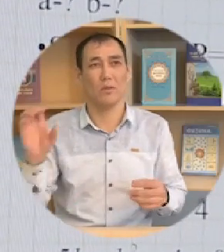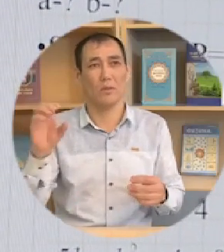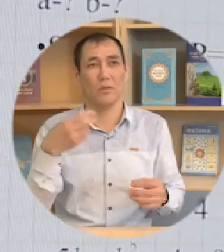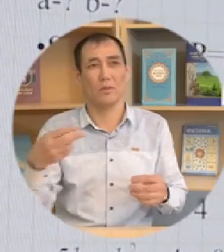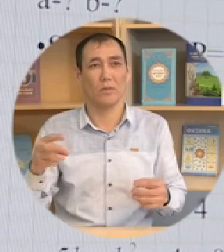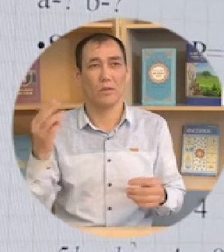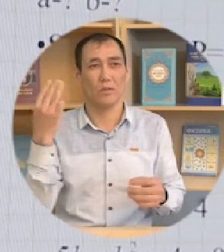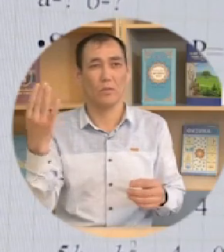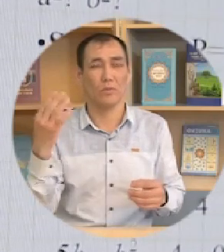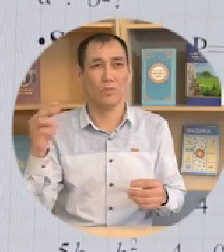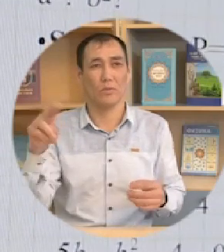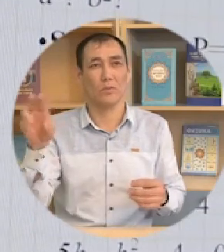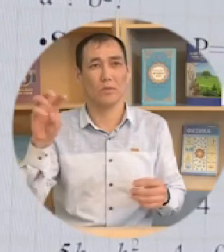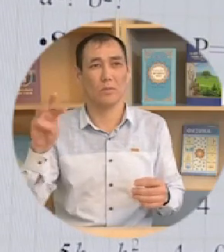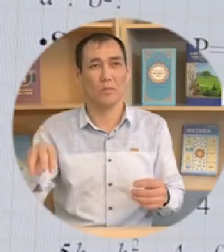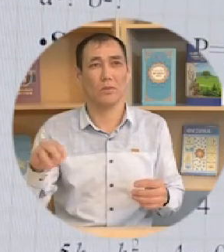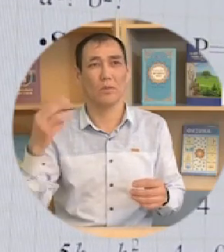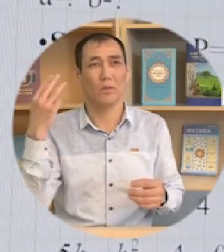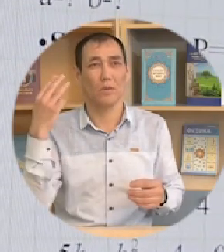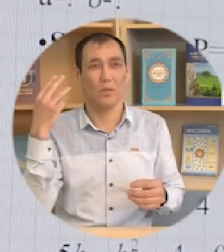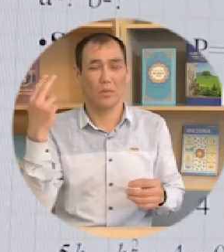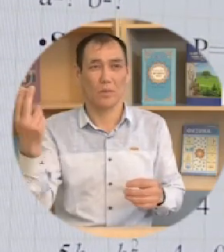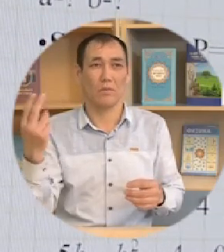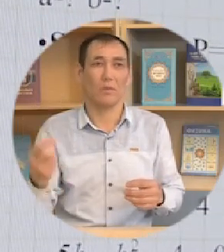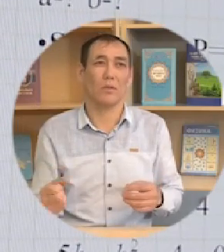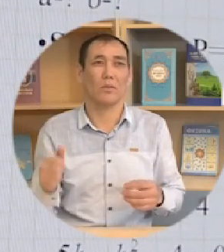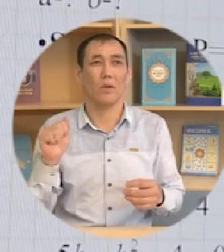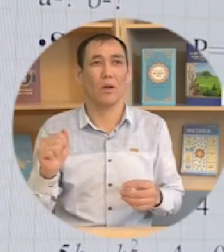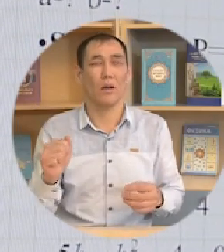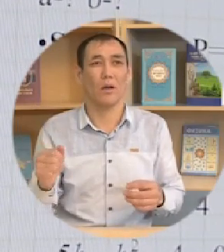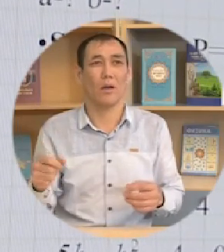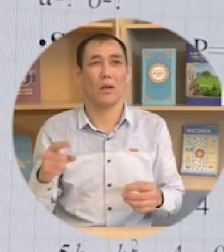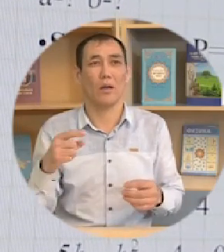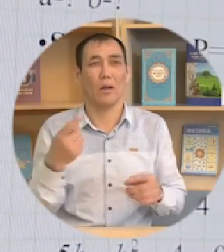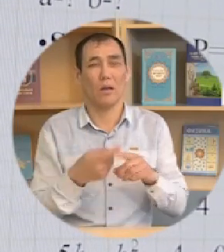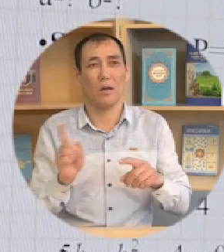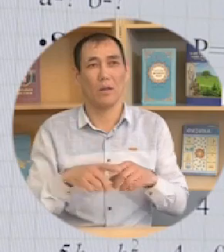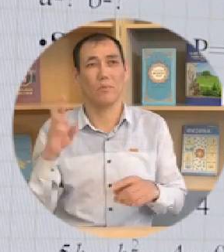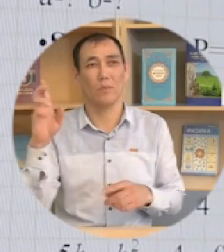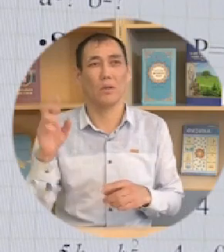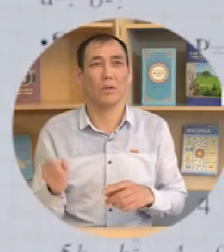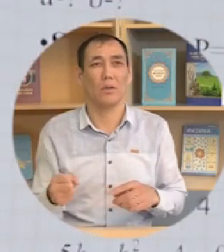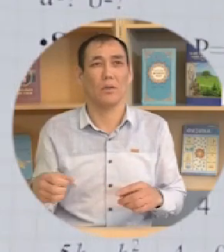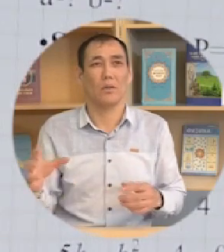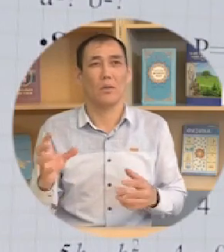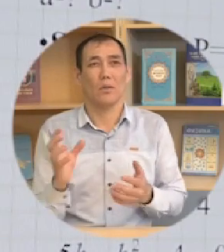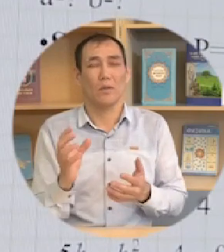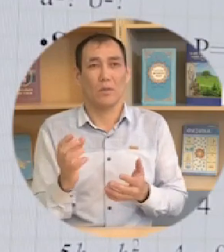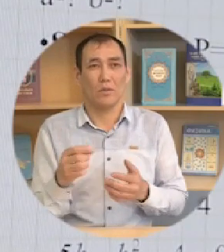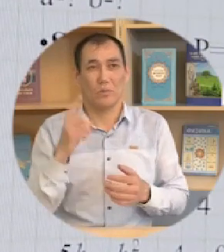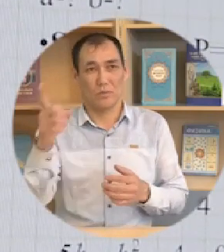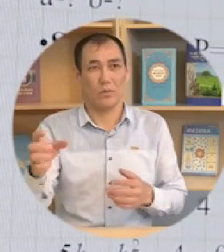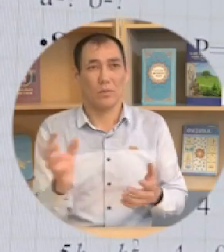квадрат. А һәм Б тариплерінің ұзынлықларын табу керек. Суретте